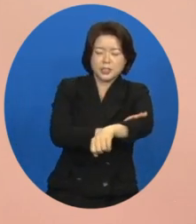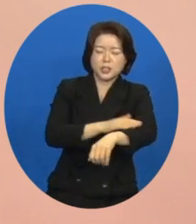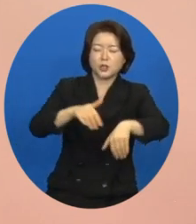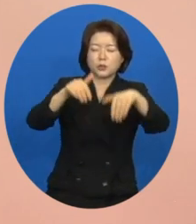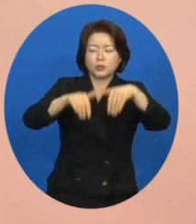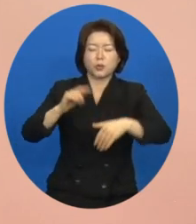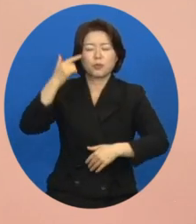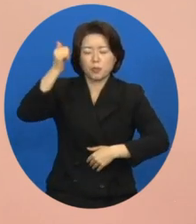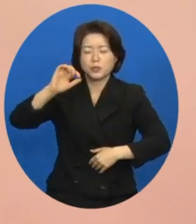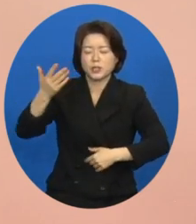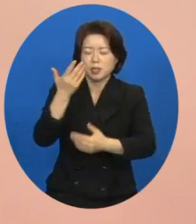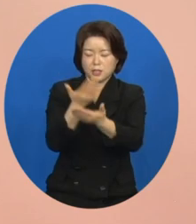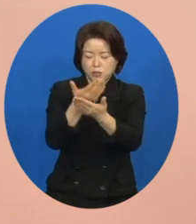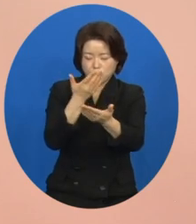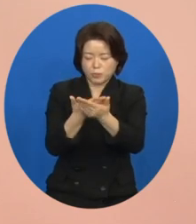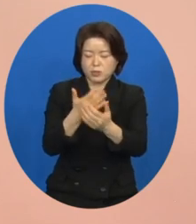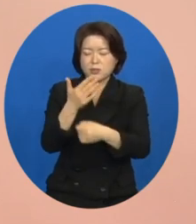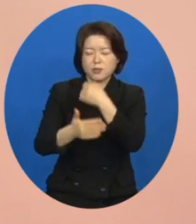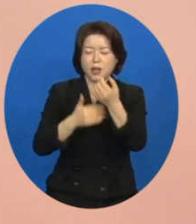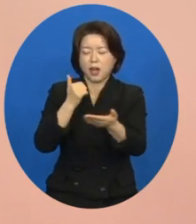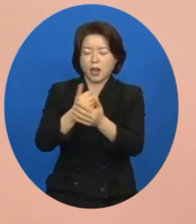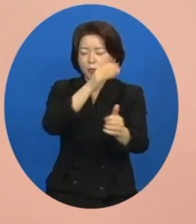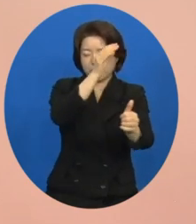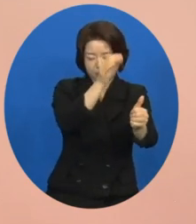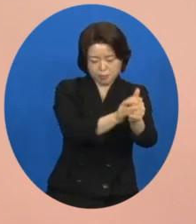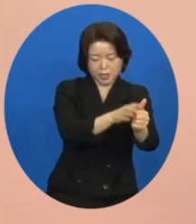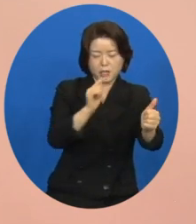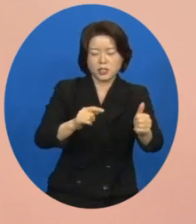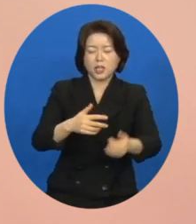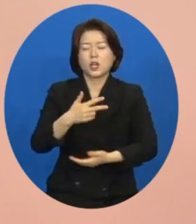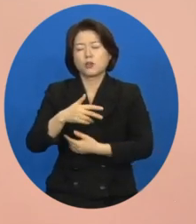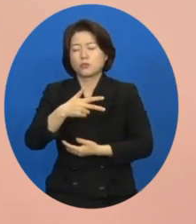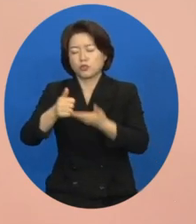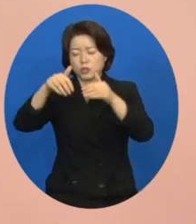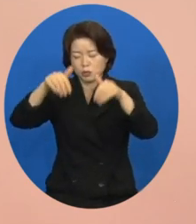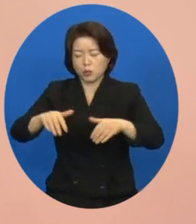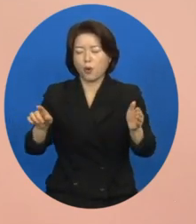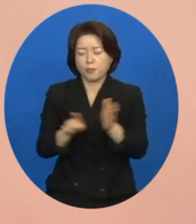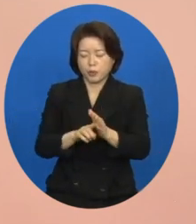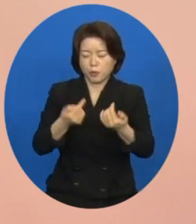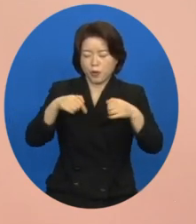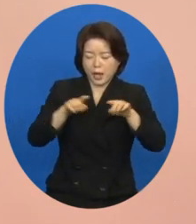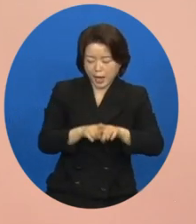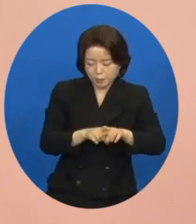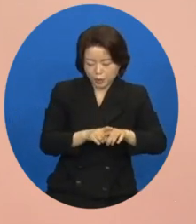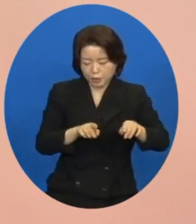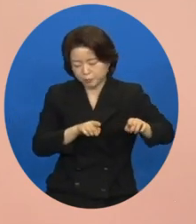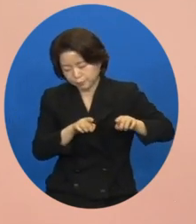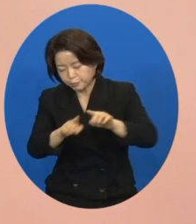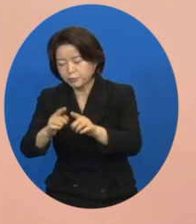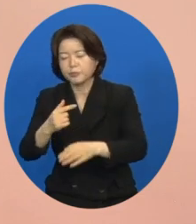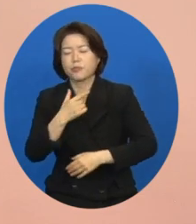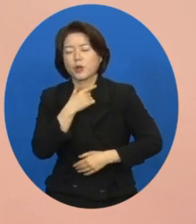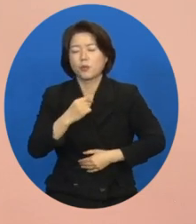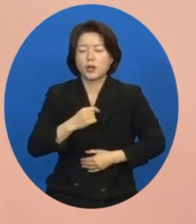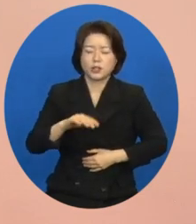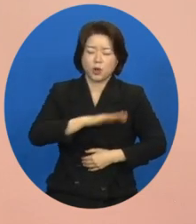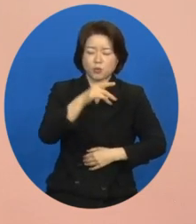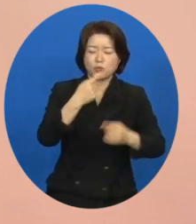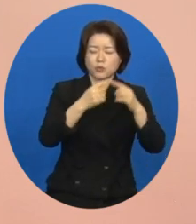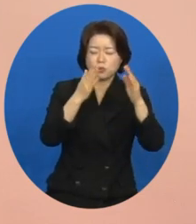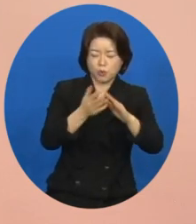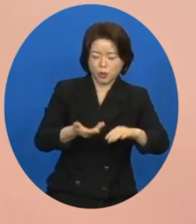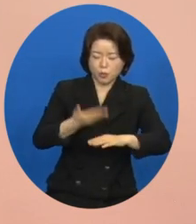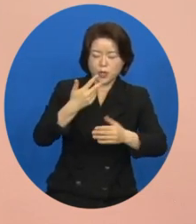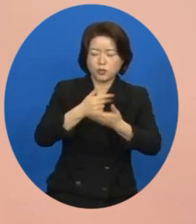하여 주시옵소서. 하나님께서 맡기신 주의 종을 믿으며 함께 나아가기를 원하는 선한 목자교회 위에도